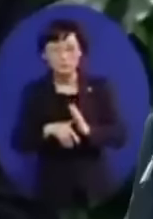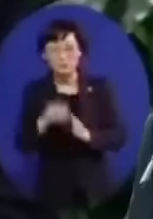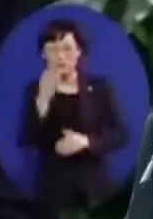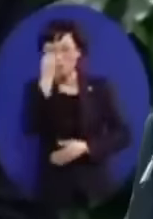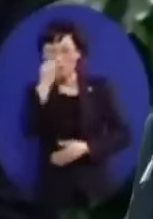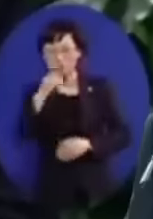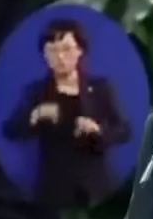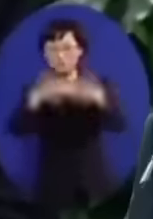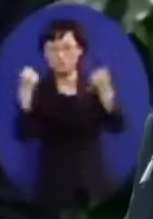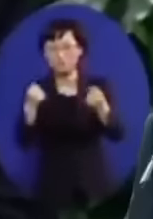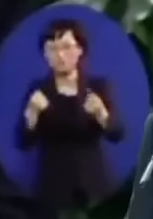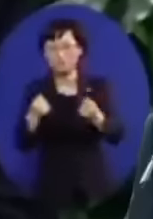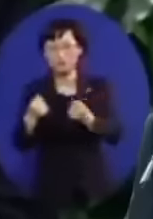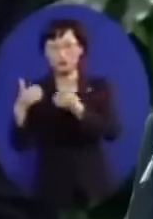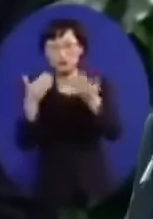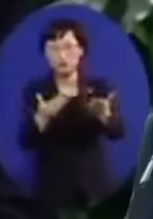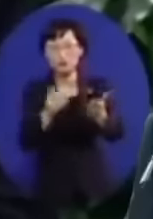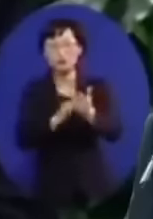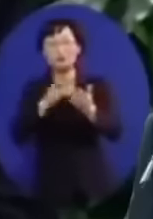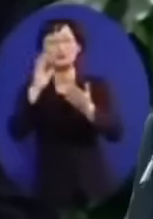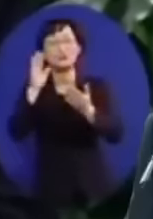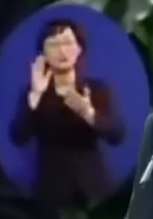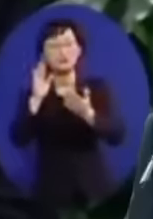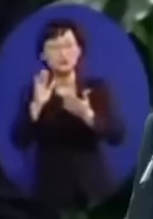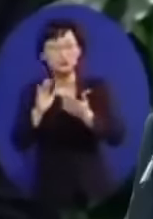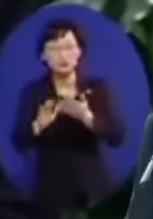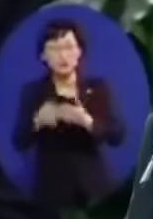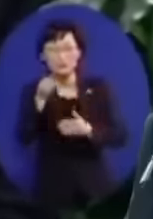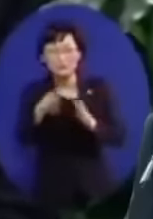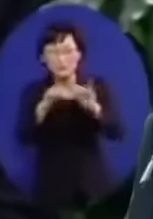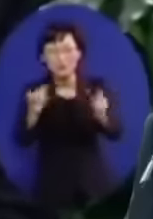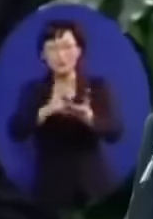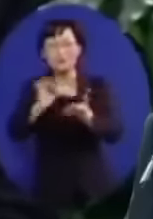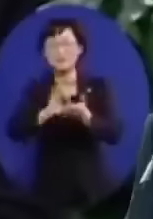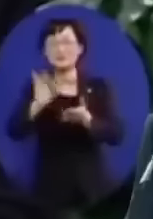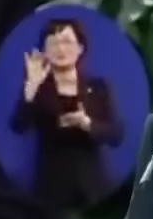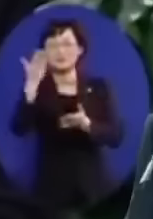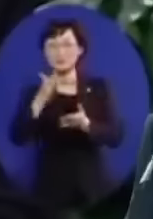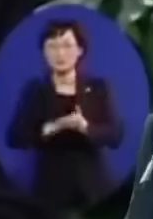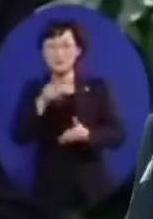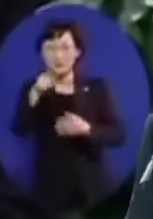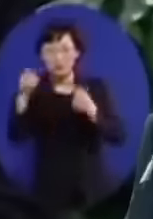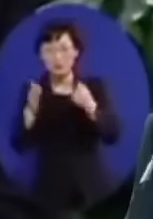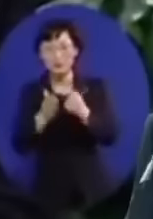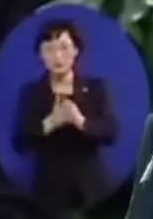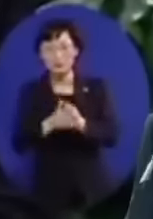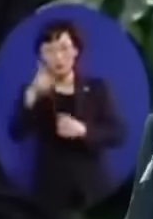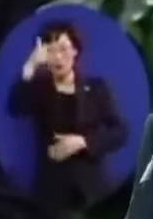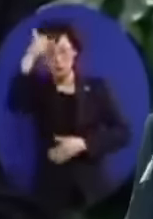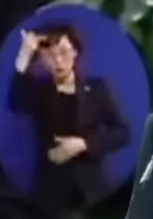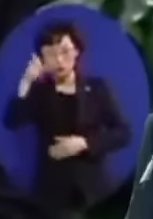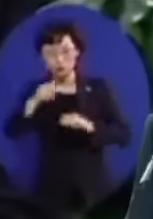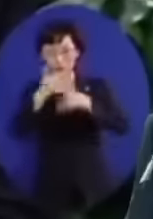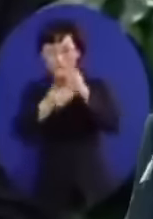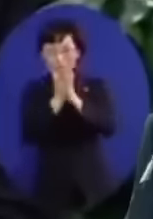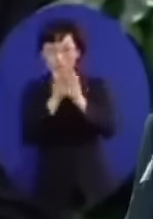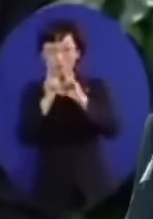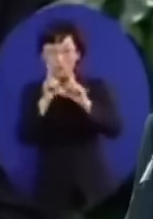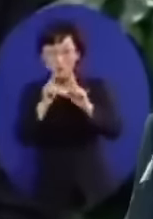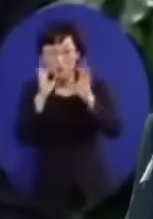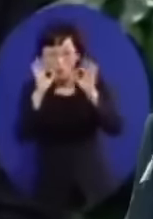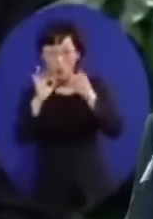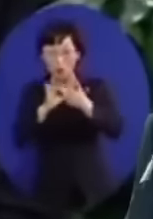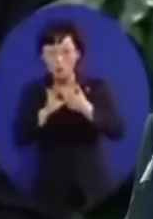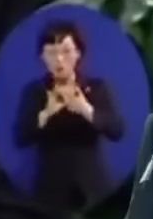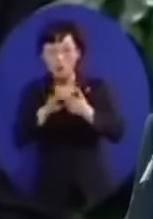교만을 깨뜨리고 난 다음에야 그 사람을 씁니다. 그렇기 때문에 구약에도 보면 하나님이 사용한 사람들이